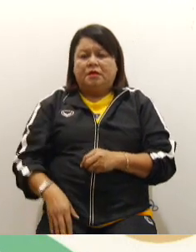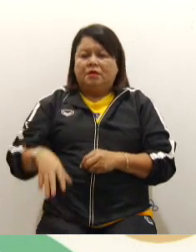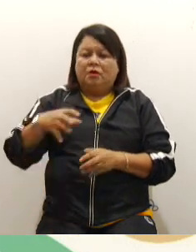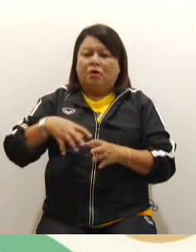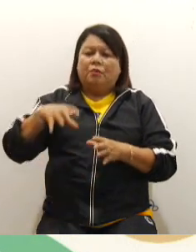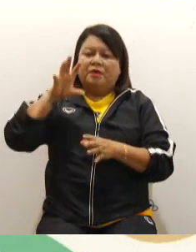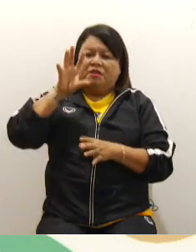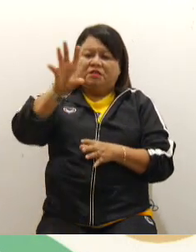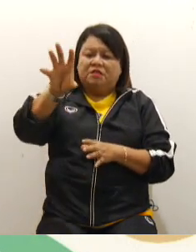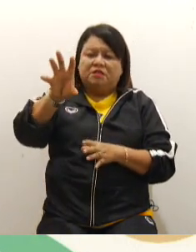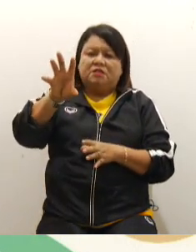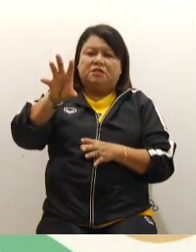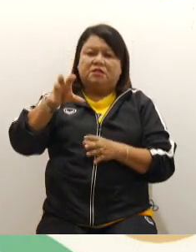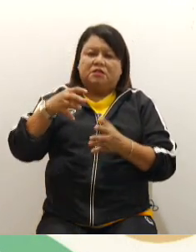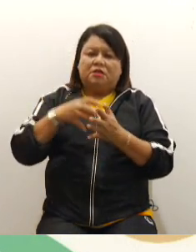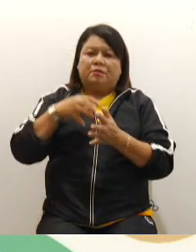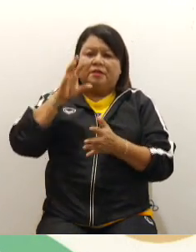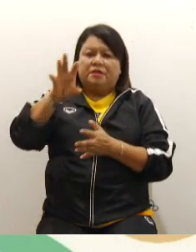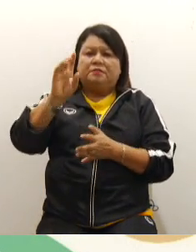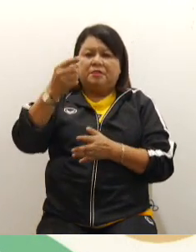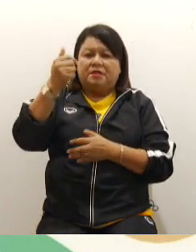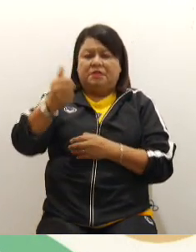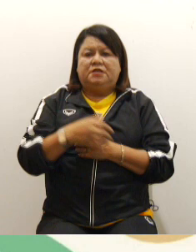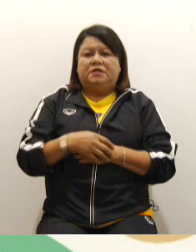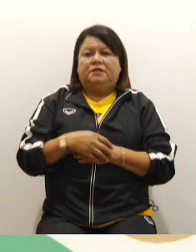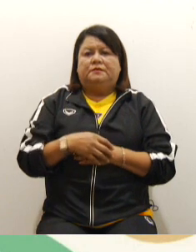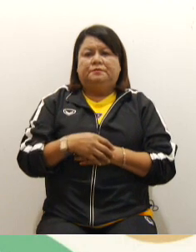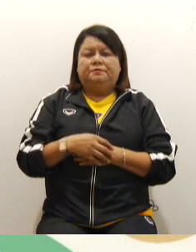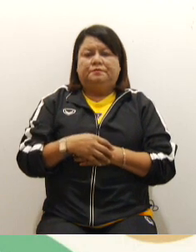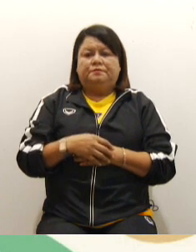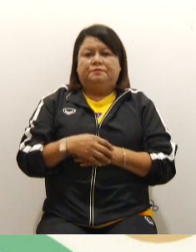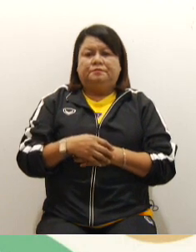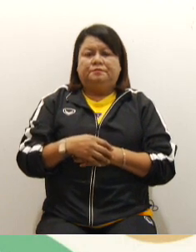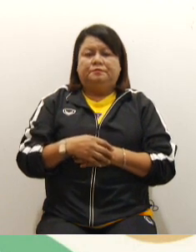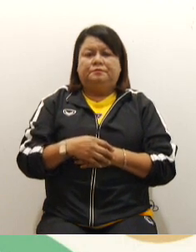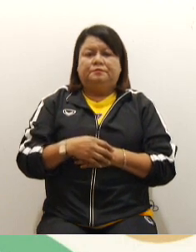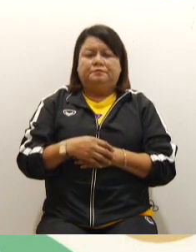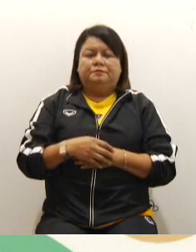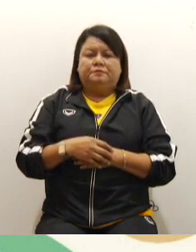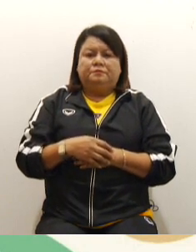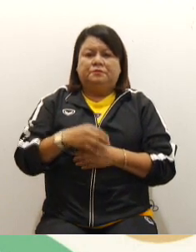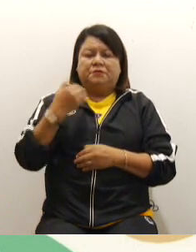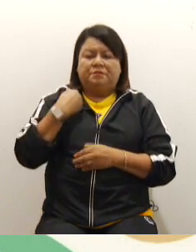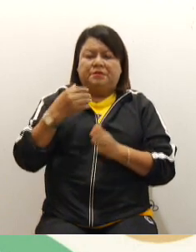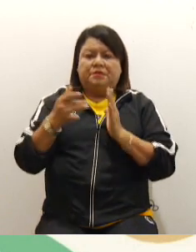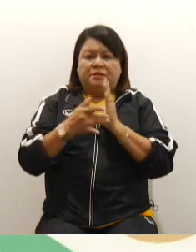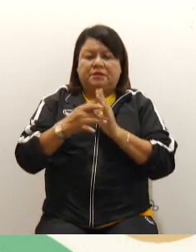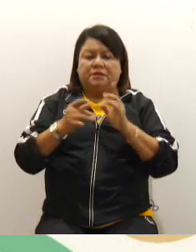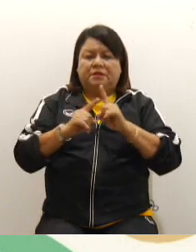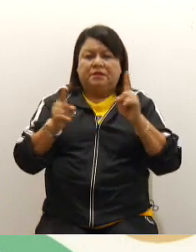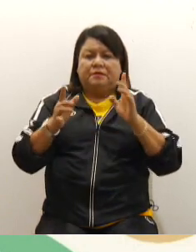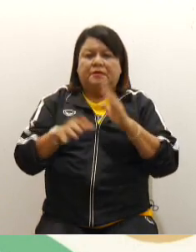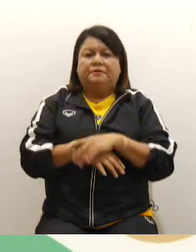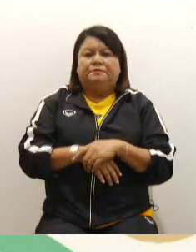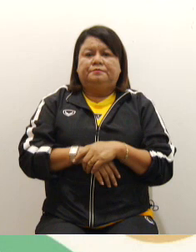เพราะว่าถ้าออกแบบมาดีแล้วคนติดตั้งก็ไม่ได้ติดตั้งแบบที่เราได้หวังไว้ว่าจะให้มันเป็นเพราะมันจะมีเทคนิคต่างๆเยอะแยะนะคะอัน